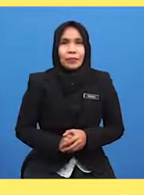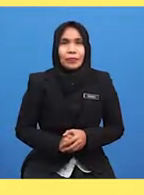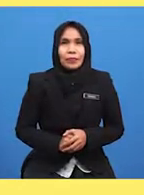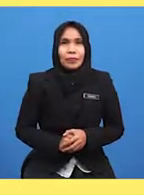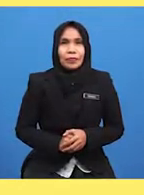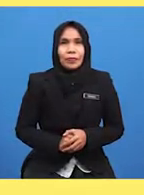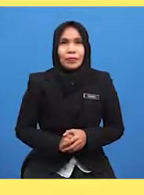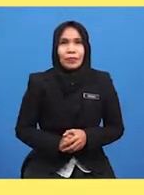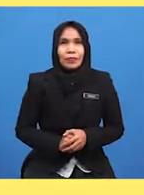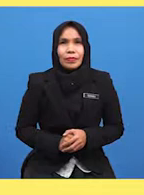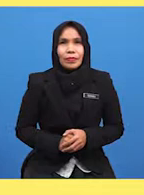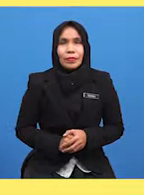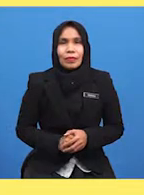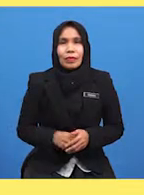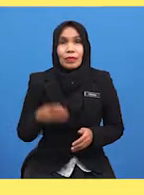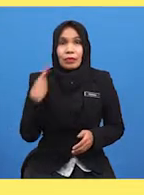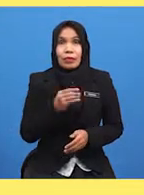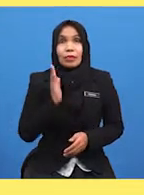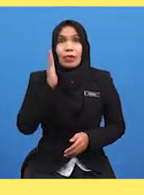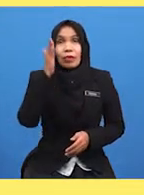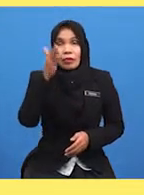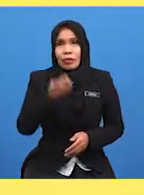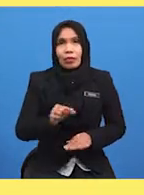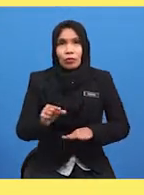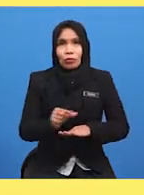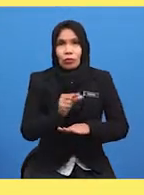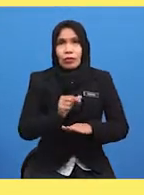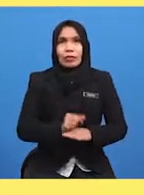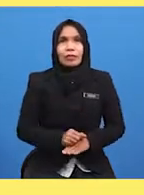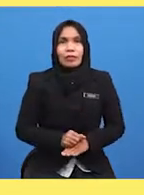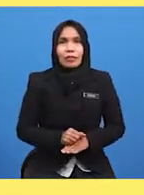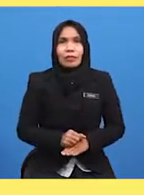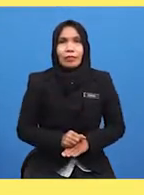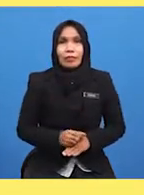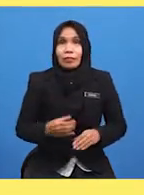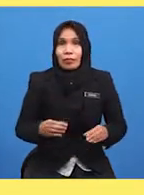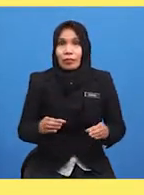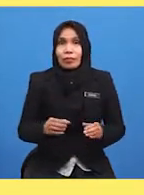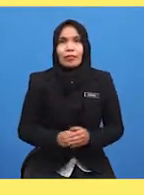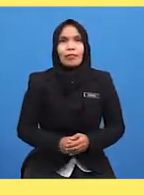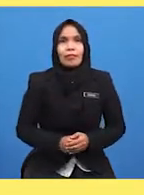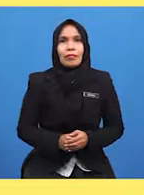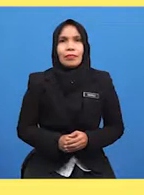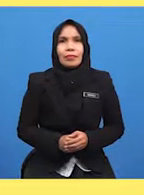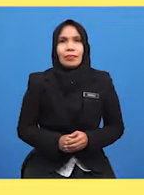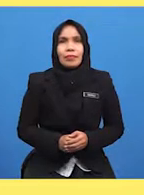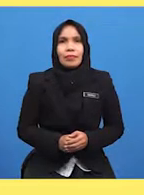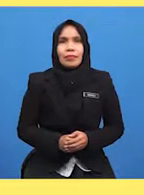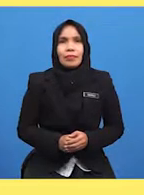sekali lagi kita akan menggunakan teknik belajar mengingat fakta sejarah melalui kaedah socrates